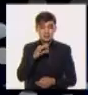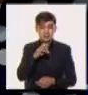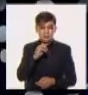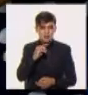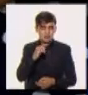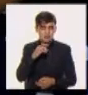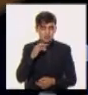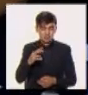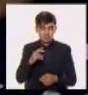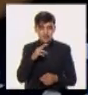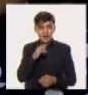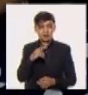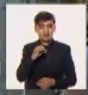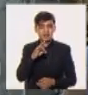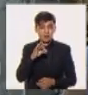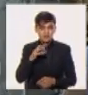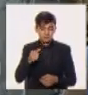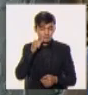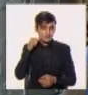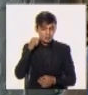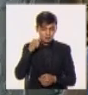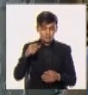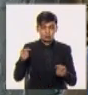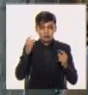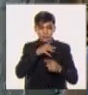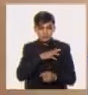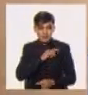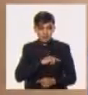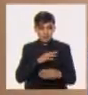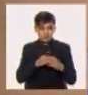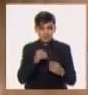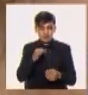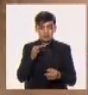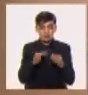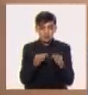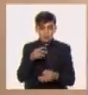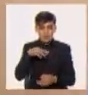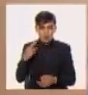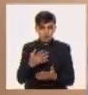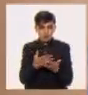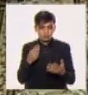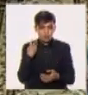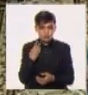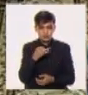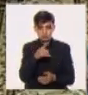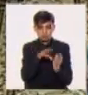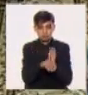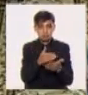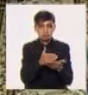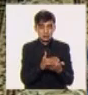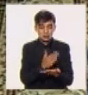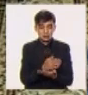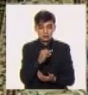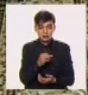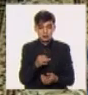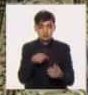огромной суммы странным образом. В прошлом году она узнала от бывших коллег, что идет суд по взысканию миллиардов, где среди ответчиков и она. А корень этой